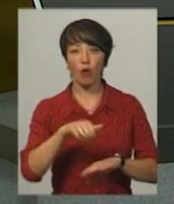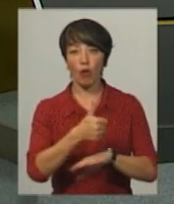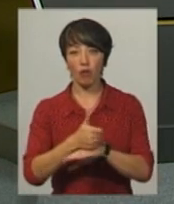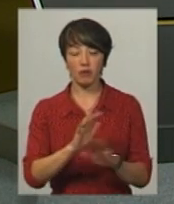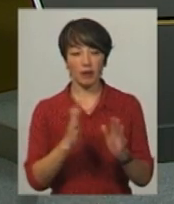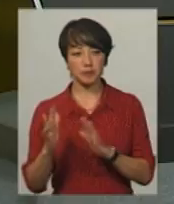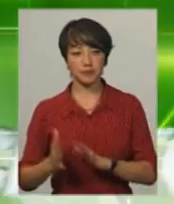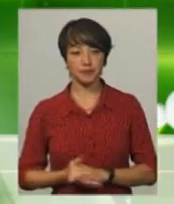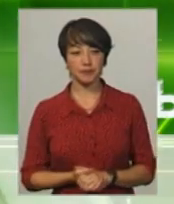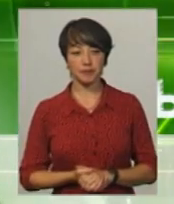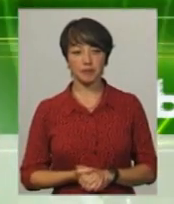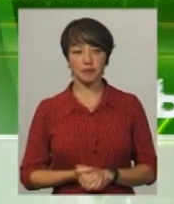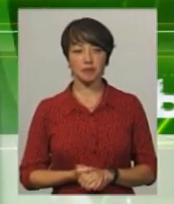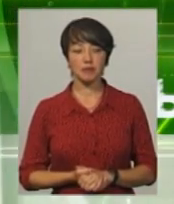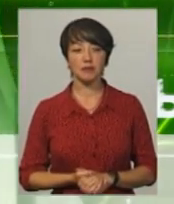головне.